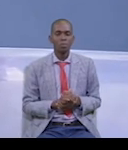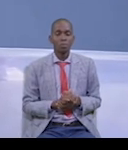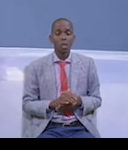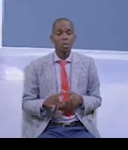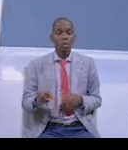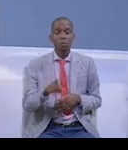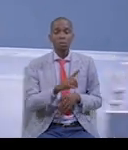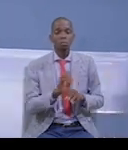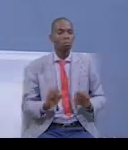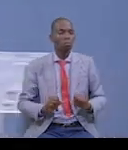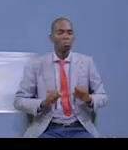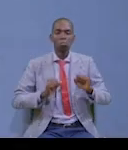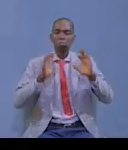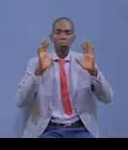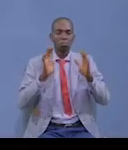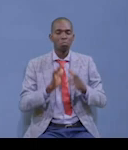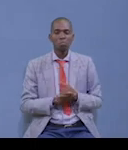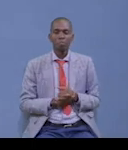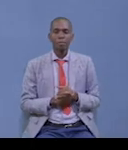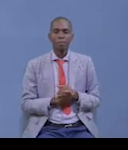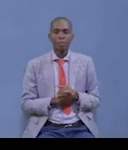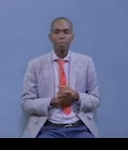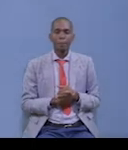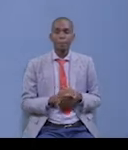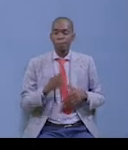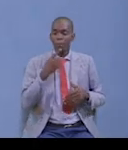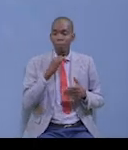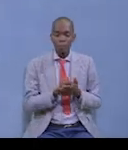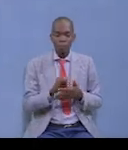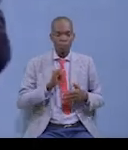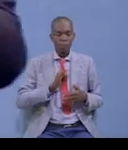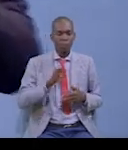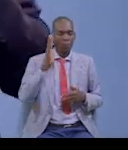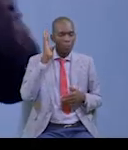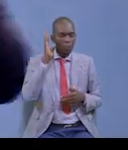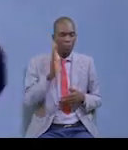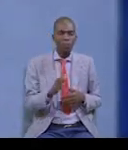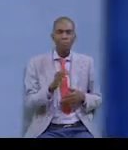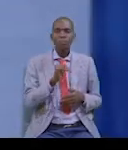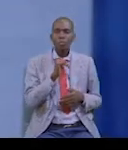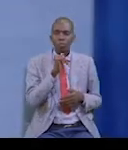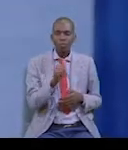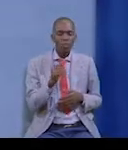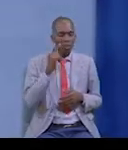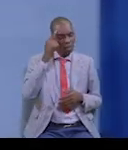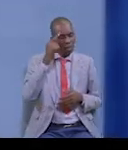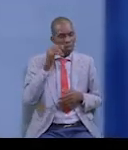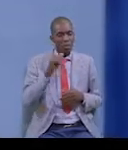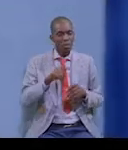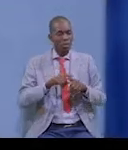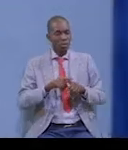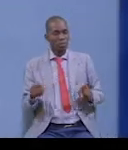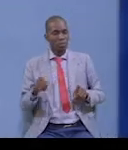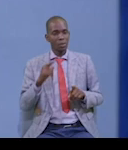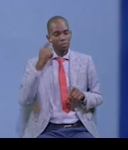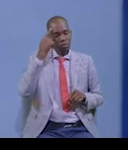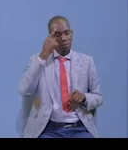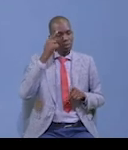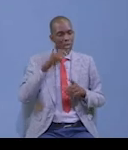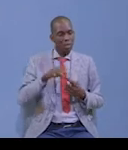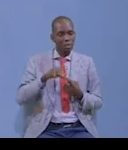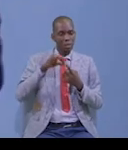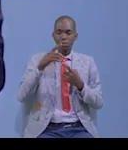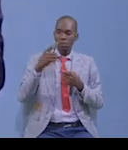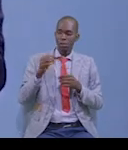surrender. అదండి తన జీవితాన్ని లోబరుచుకోవడం. I would not think a different thought except what the army wants me to think. వారు